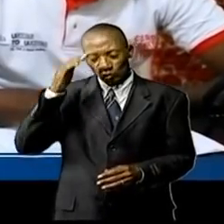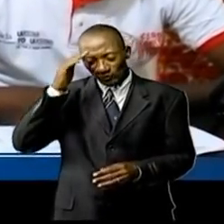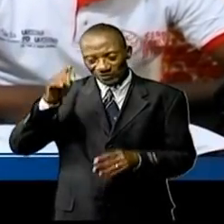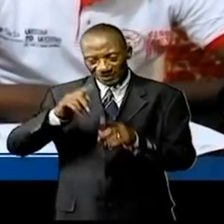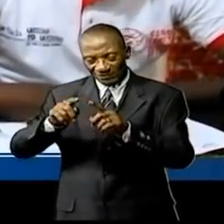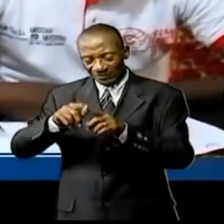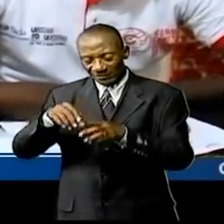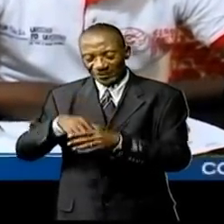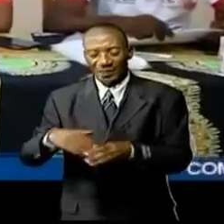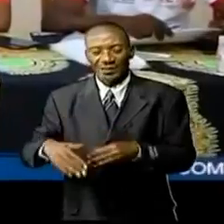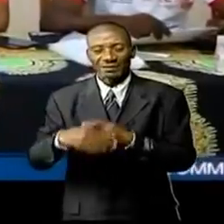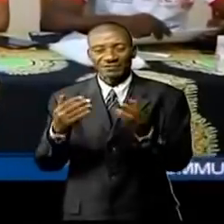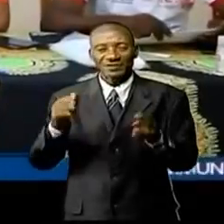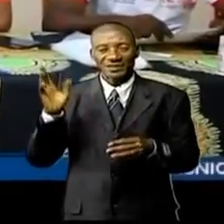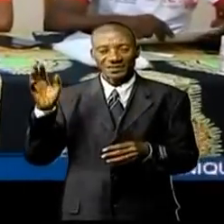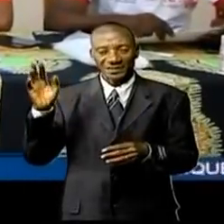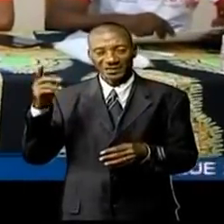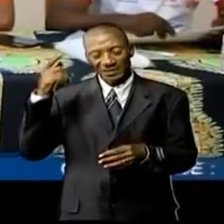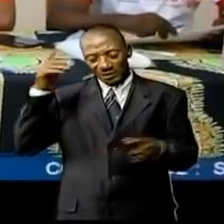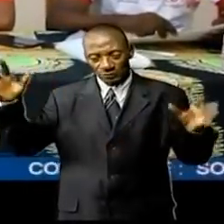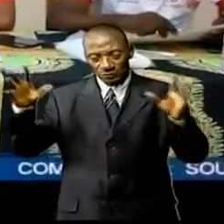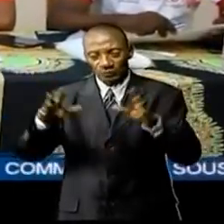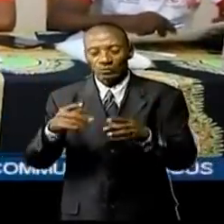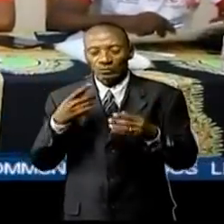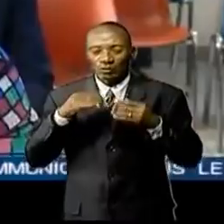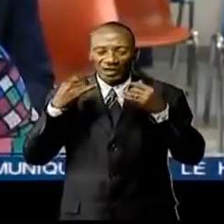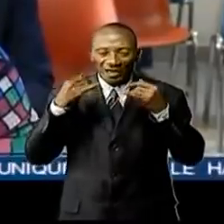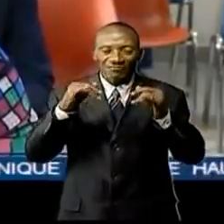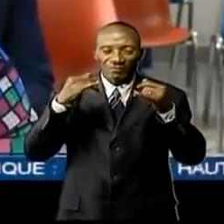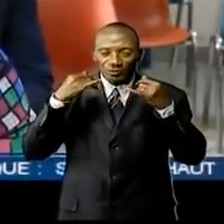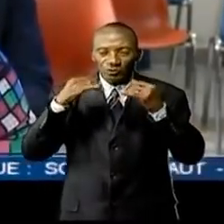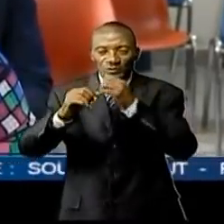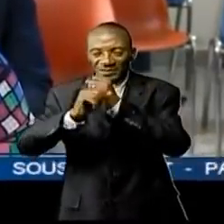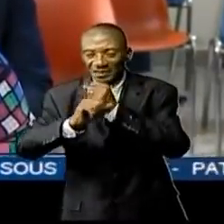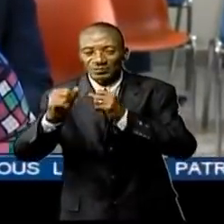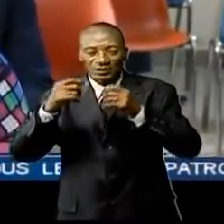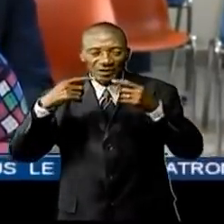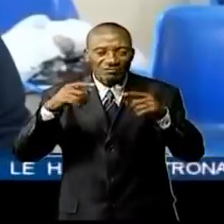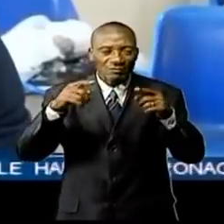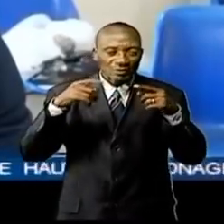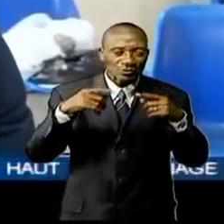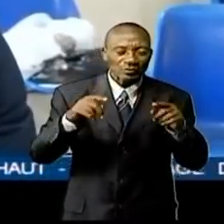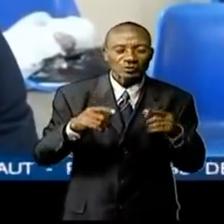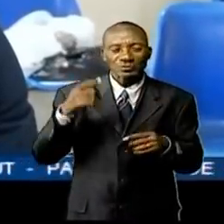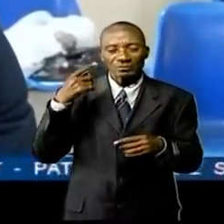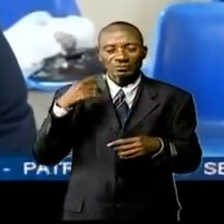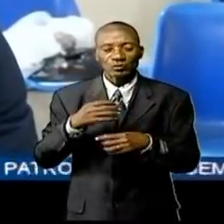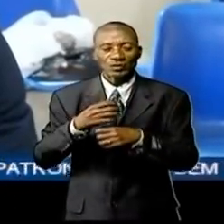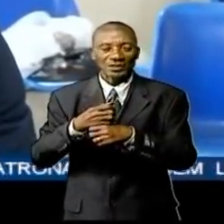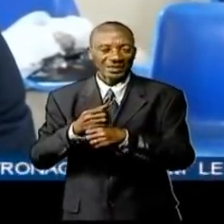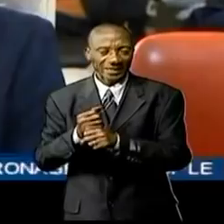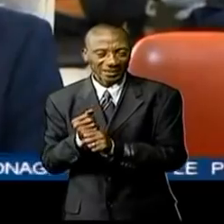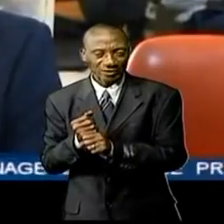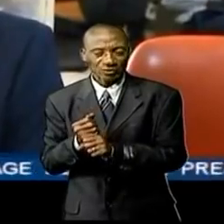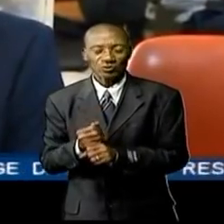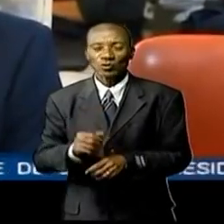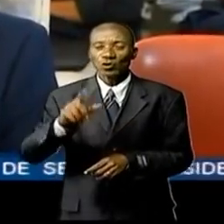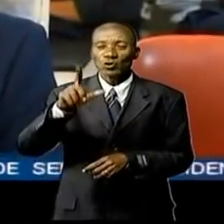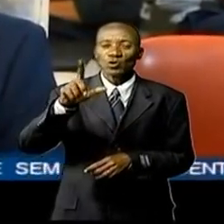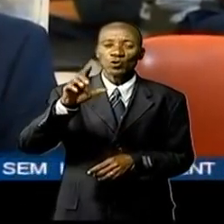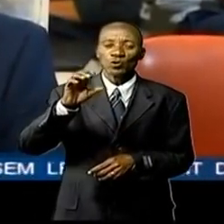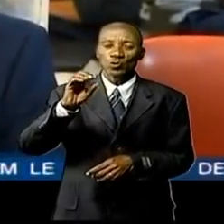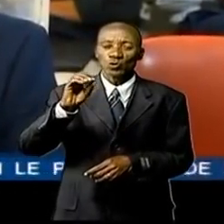pour une session d'information, de sensibilisation et de formation en vue de la création d'un logiciel d'interaction